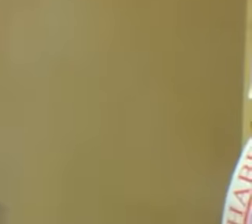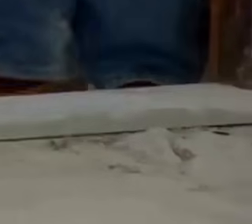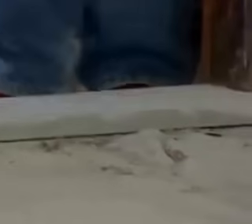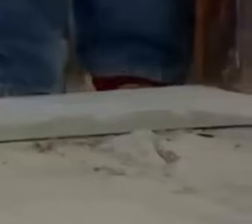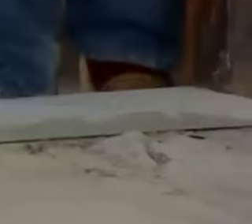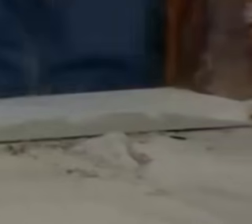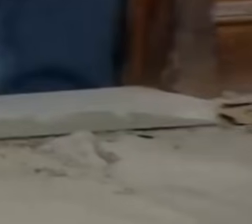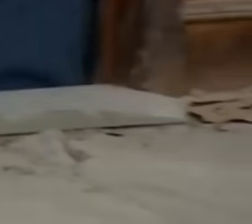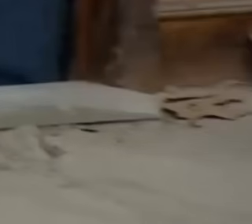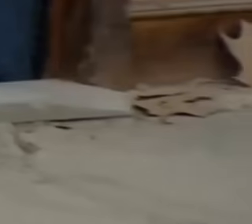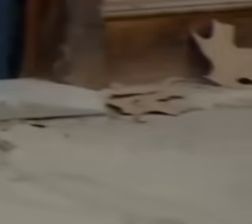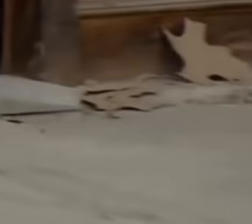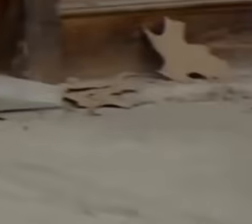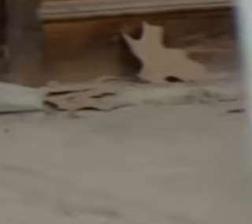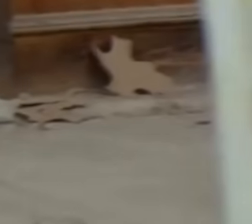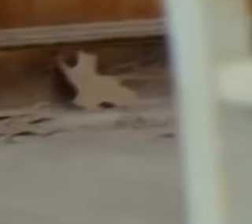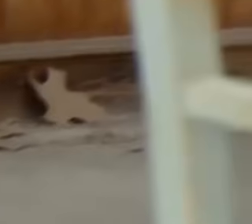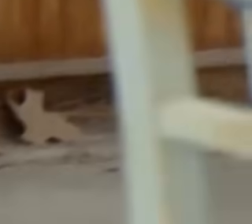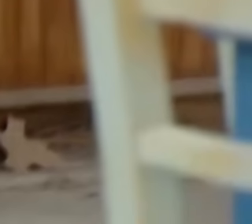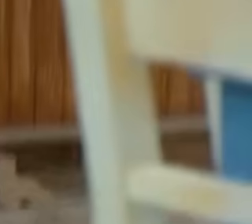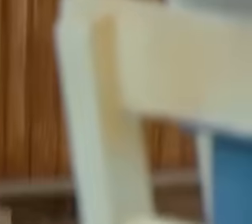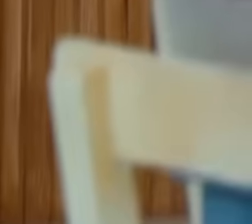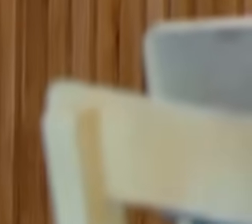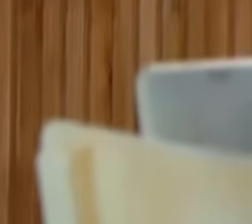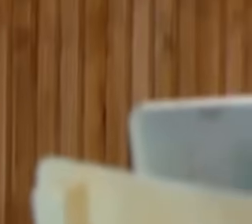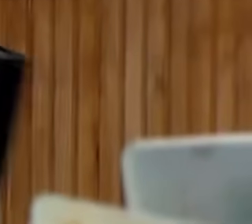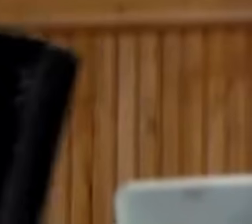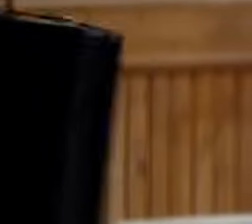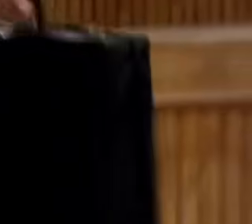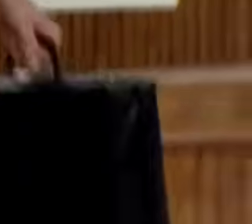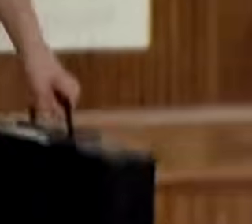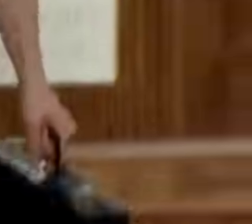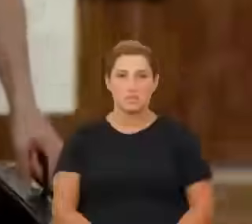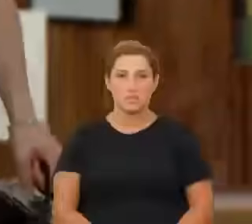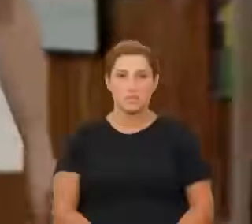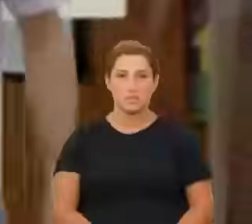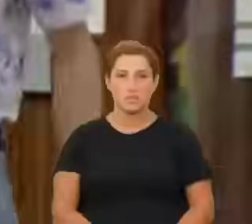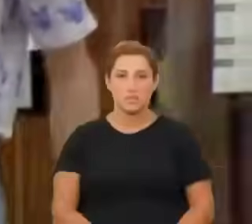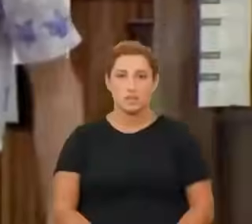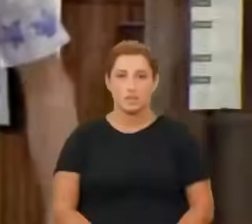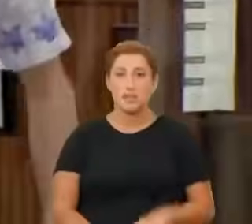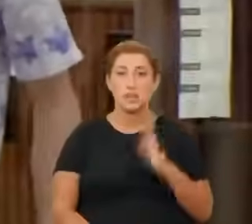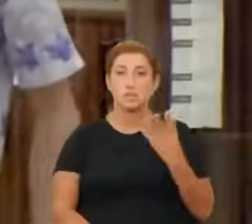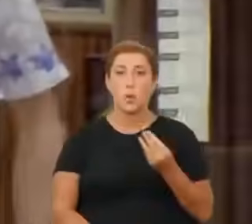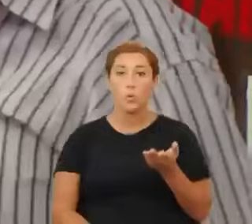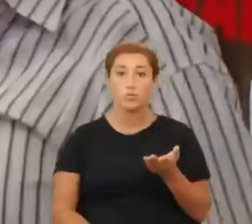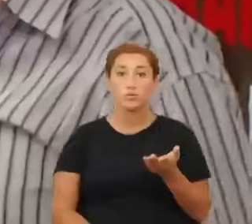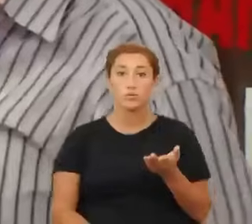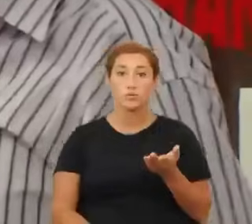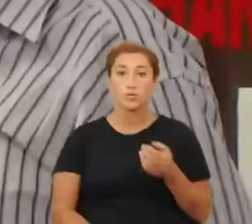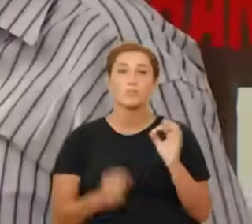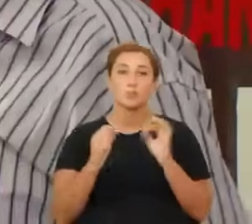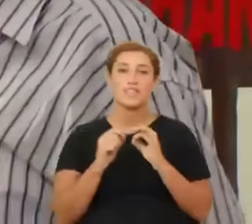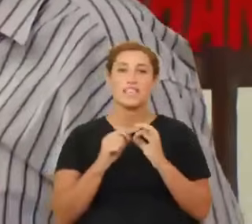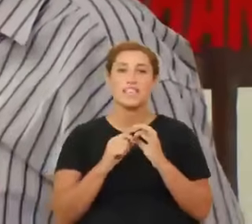bekliyor. Muzaffer'in ayağı alçılı. Ahmet beline dolanmış kahveden çıkartıyor Ali peşlerinde. Nasıl olmuş?